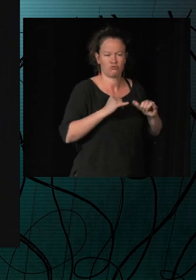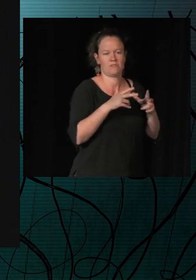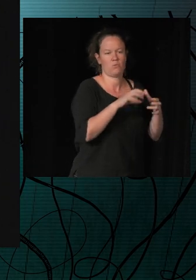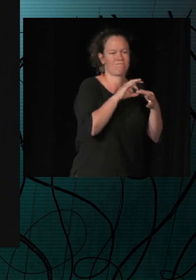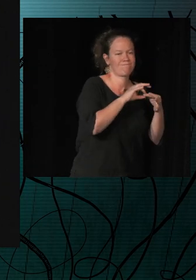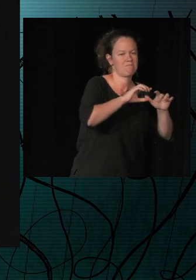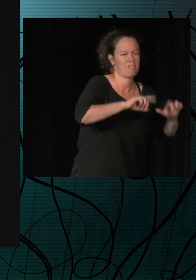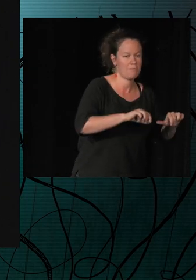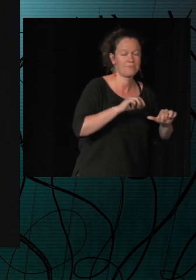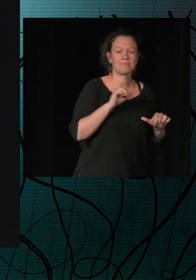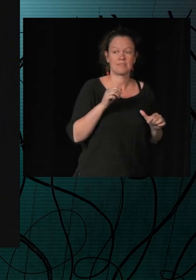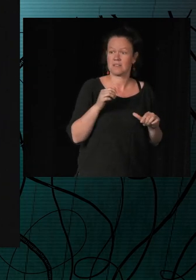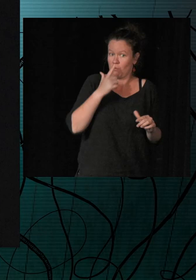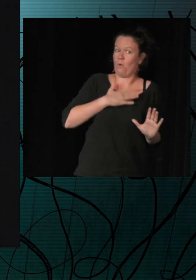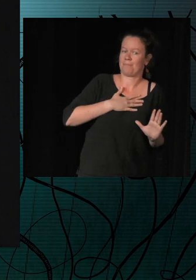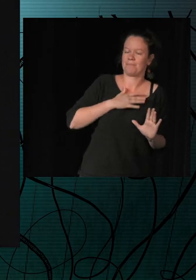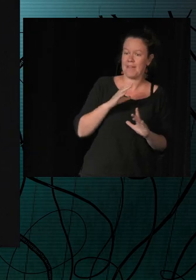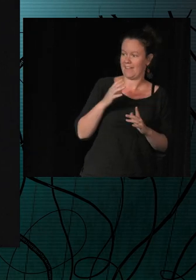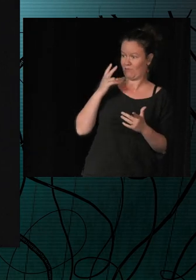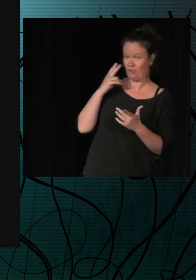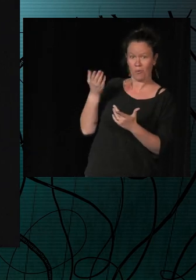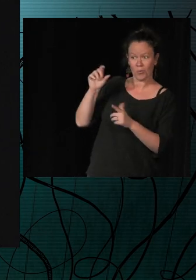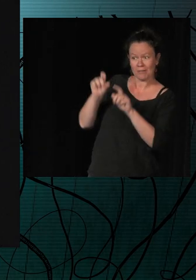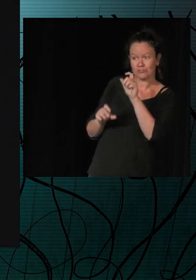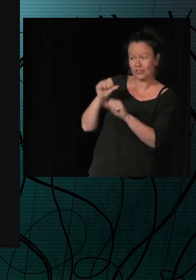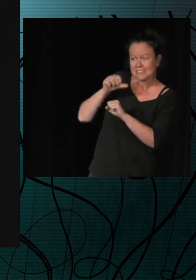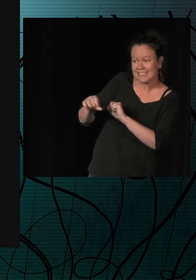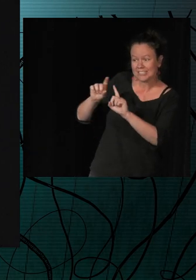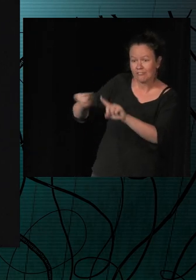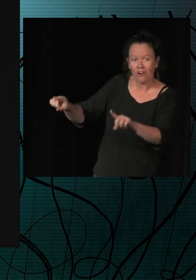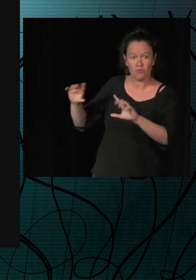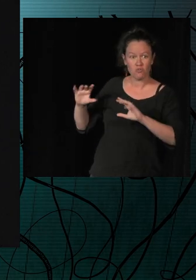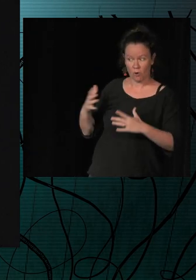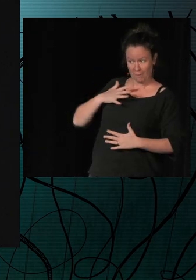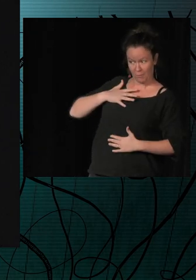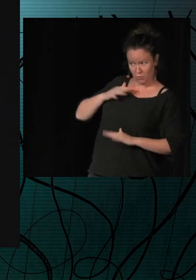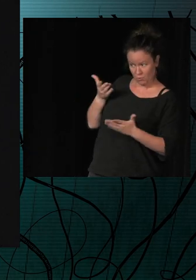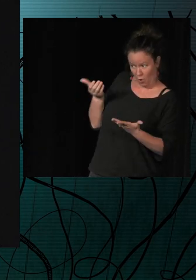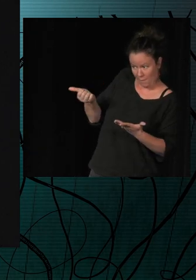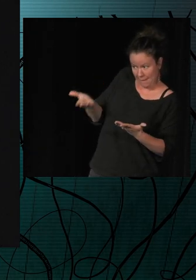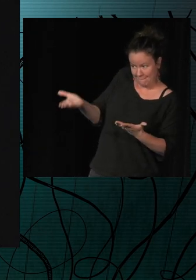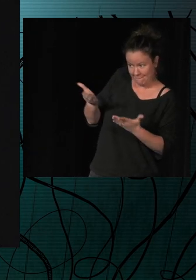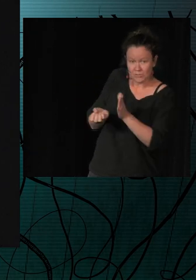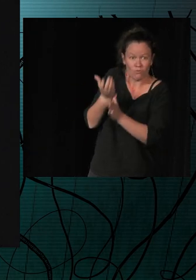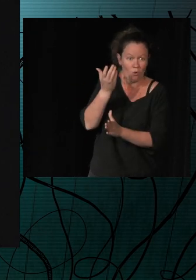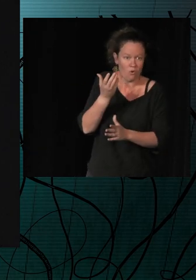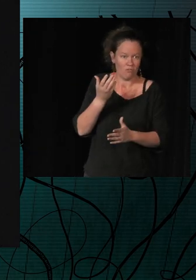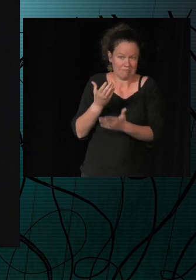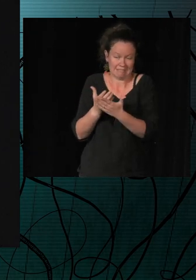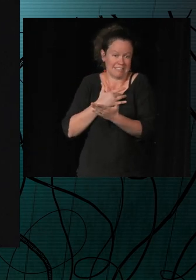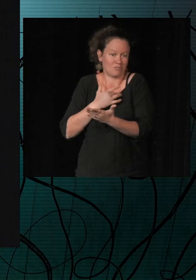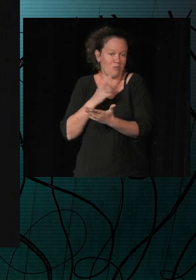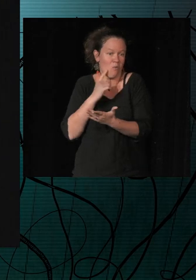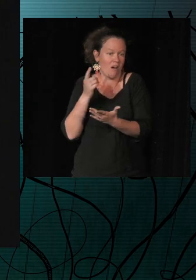justement des approches nouvelles de cette manière de de de d'approcher la peur dans le jeu vidéo parce que benah ça ça offre des perspectives qu'on avait pas forcément